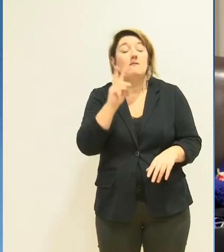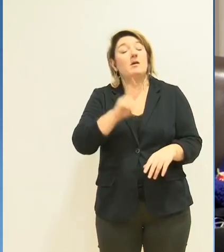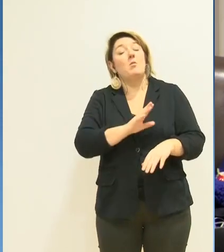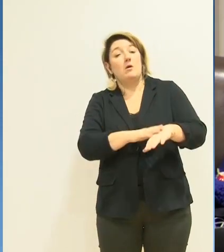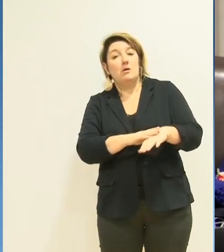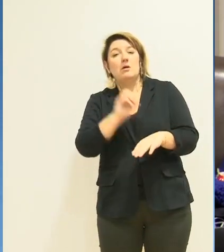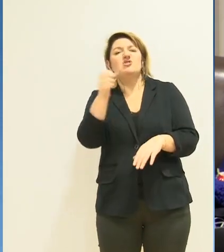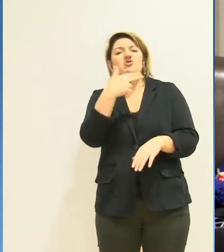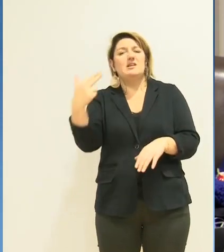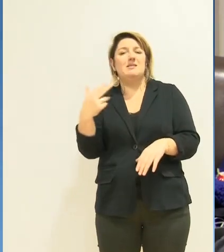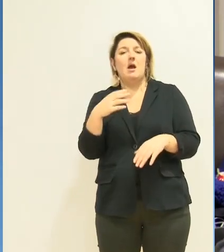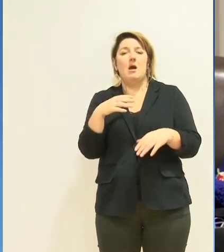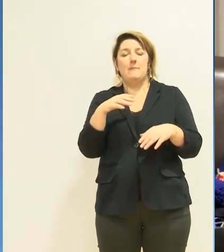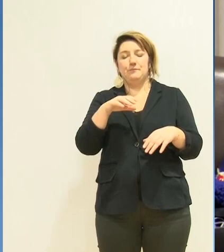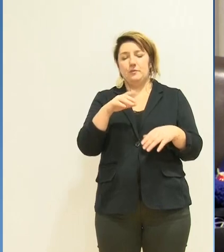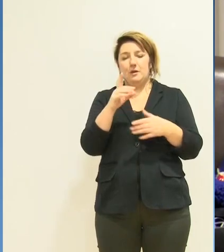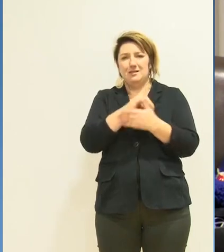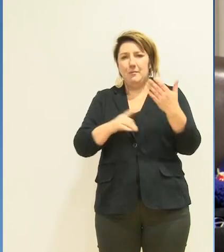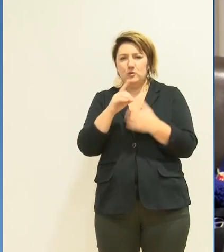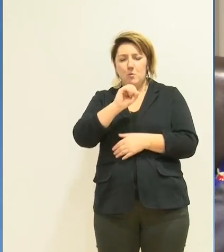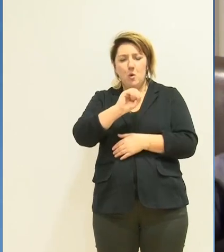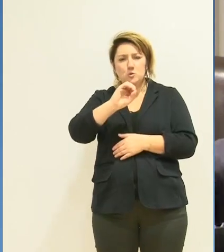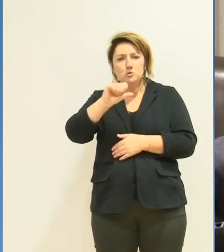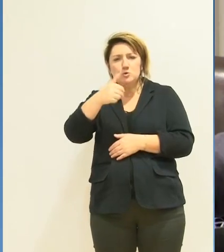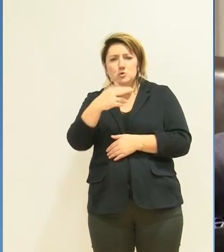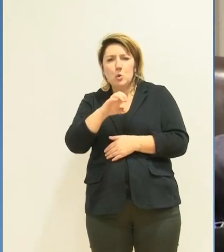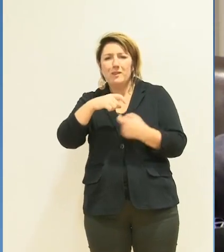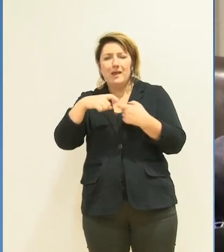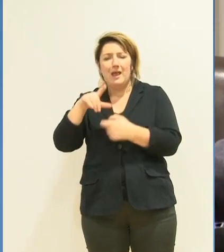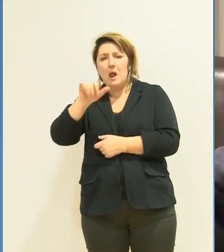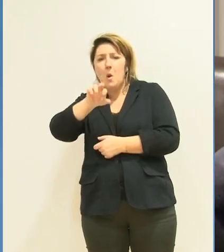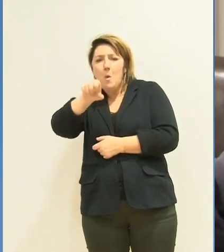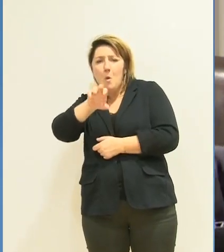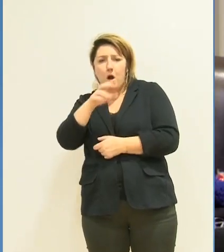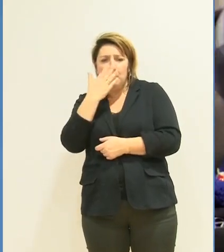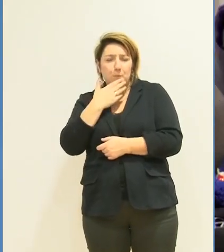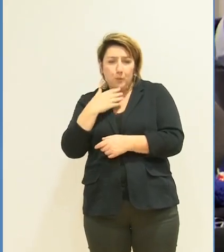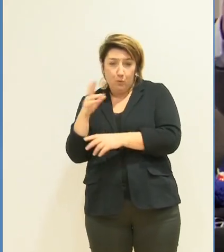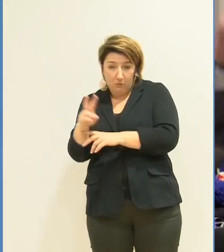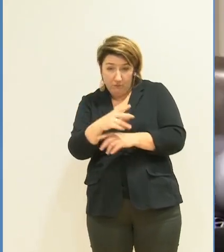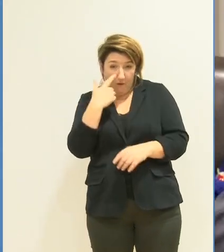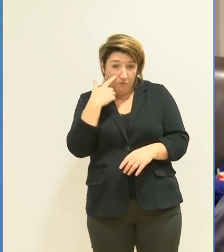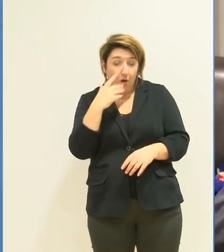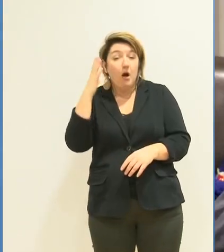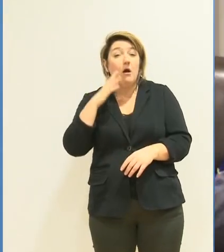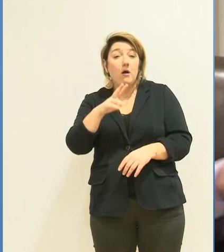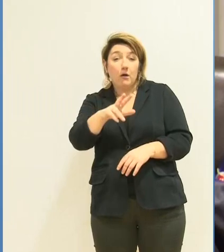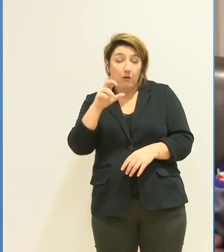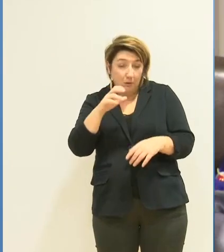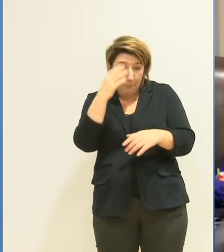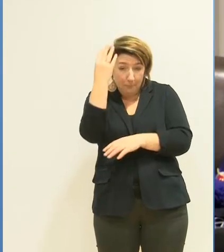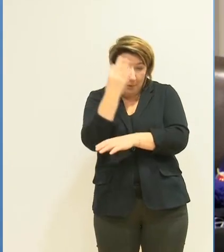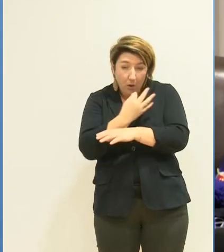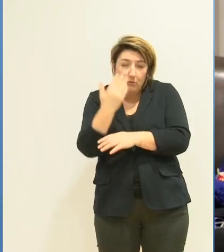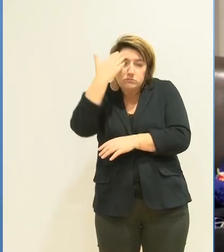creusot en saône-et-loire et vous verrez qu'il ya un siècle nos enceintes savais dessiner des plans sur 5 mètre par un mètre cinquante pour avoir une vue d'ensemble